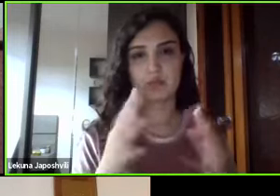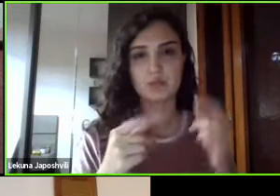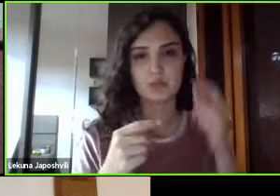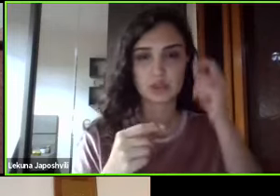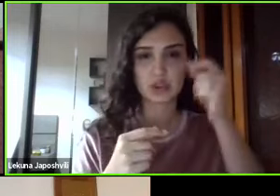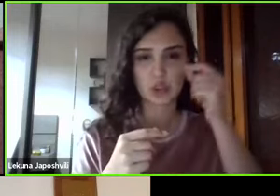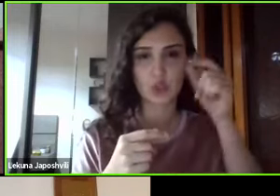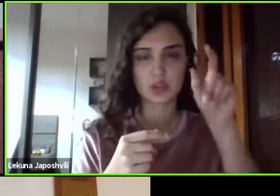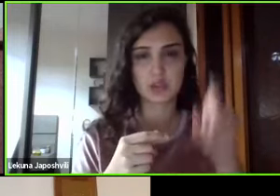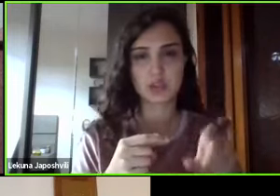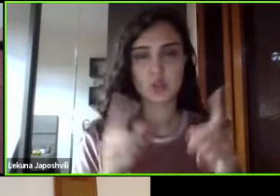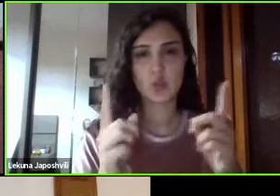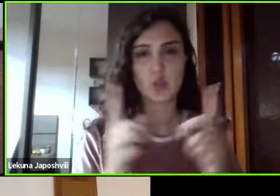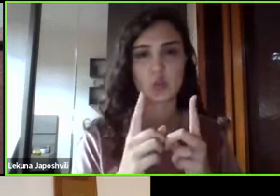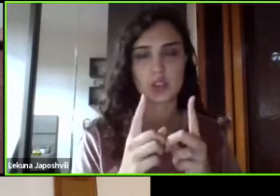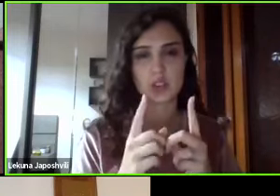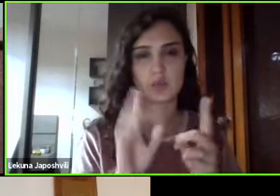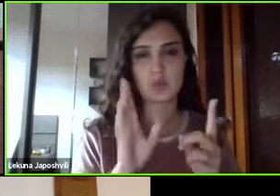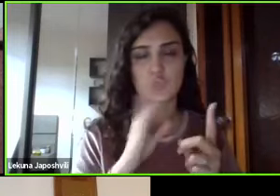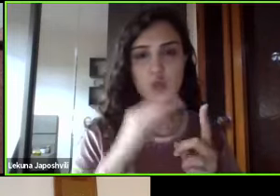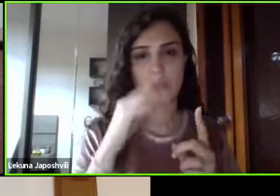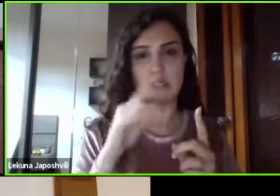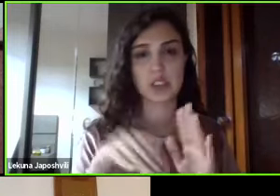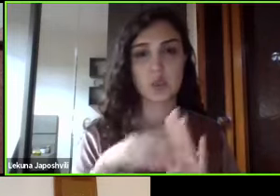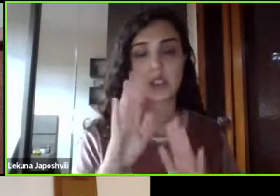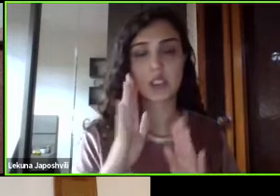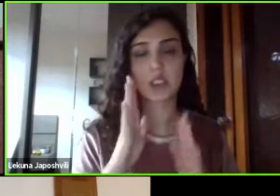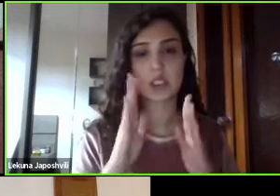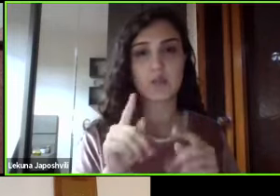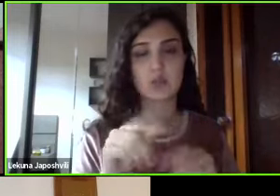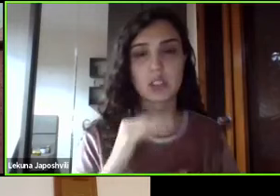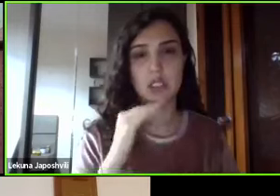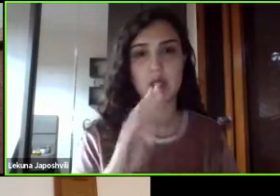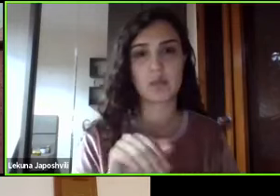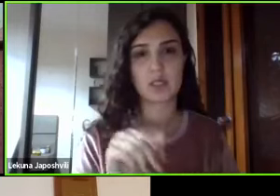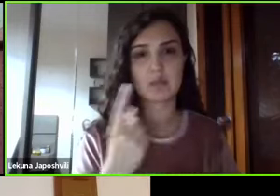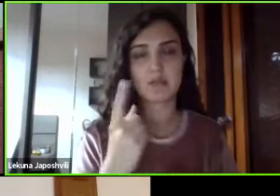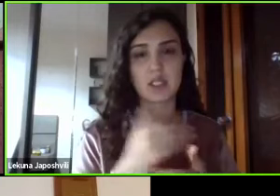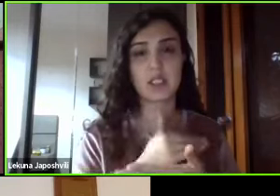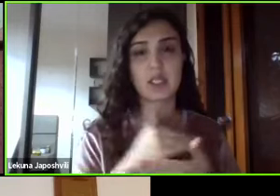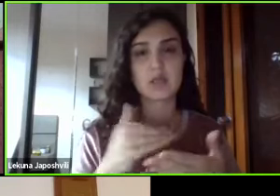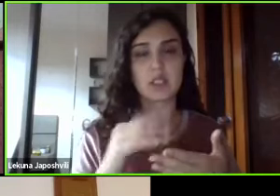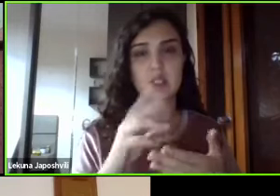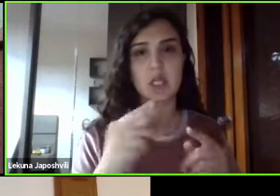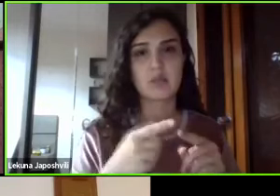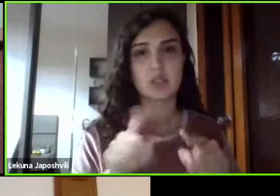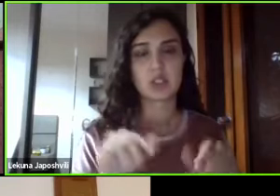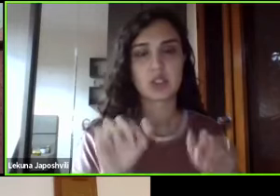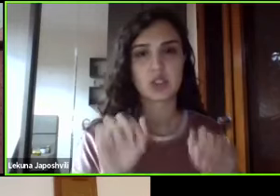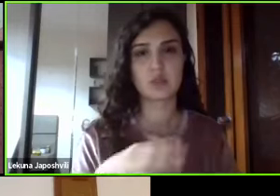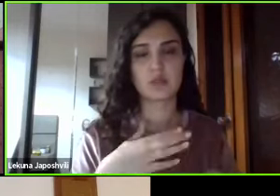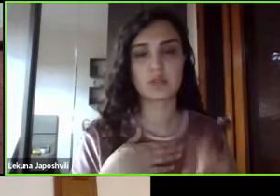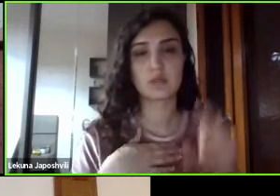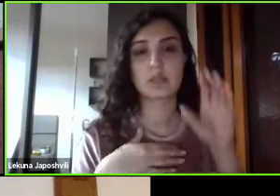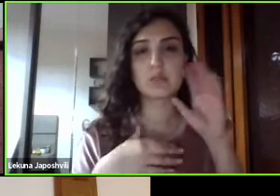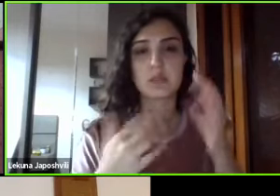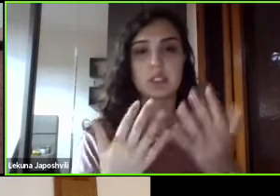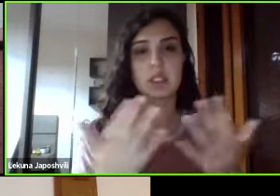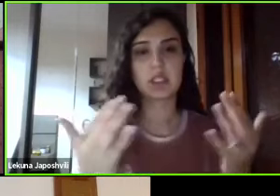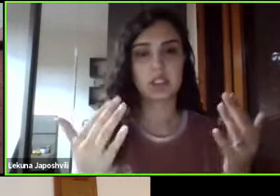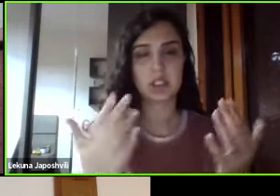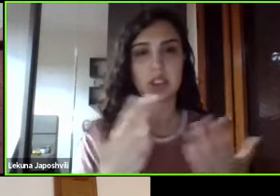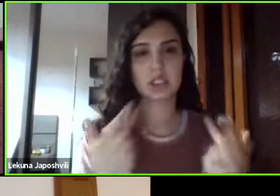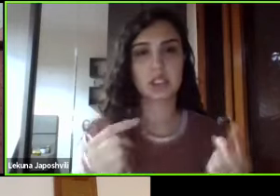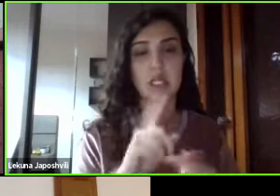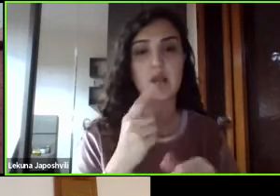ფსიქოლოგთან კონსულტაციას შობლის, მე მგონი, იქნებოდა საკმარის პირველ ეტაპზე და ამითაც შეუძლია ჩვენ მსმენელს, რომ კითხვა იყო რა